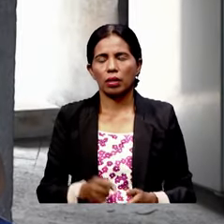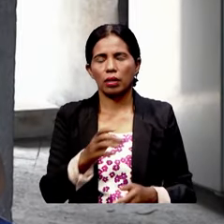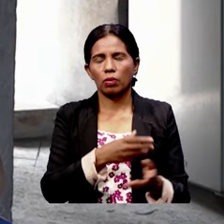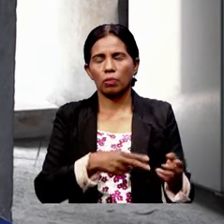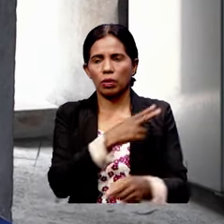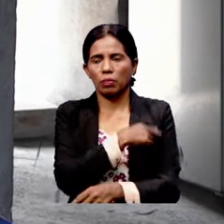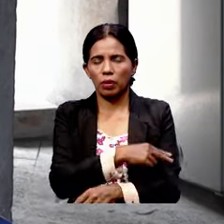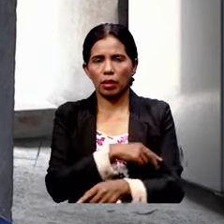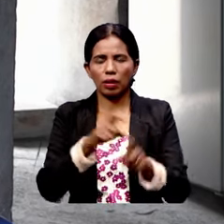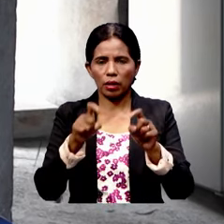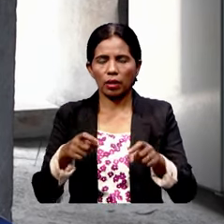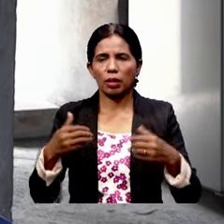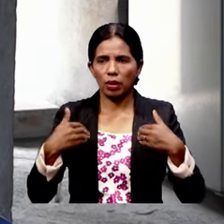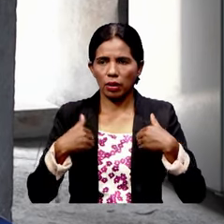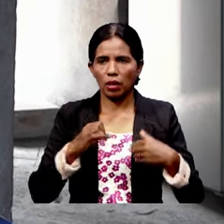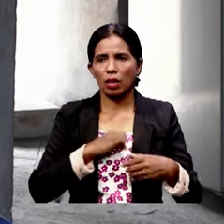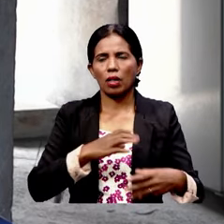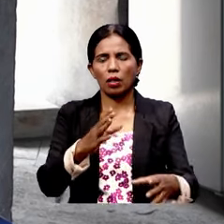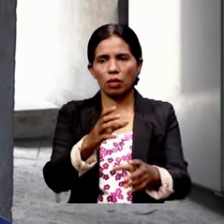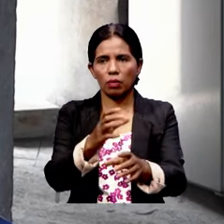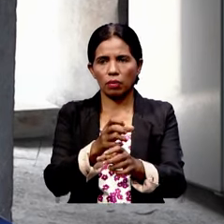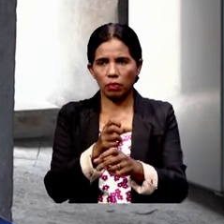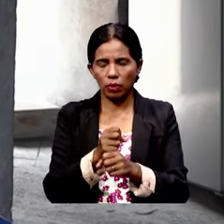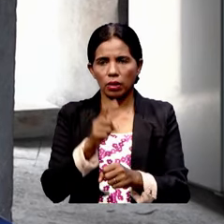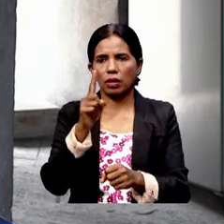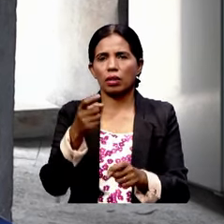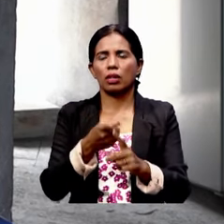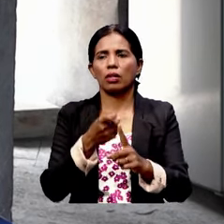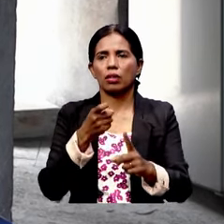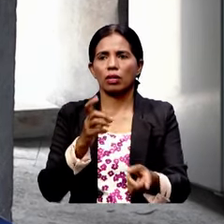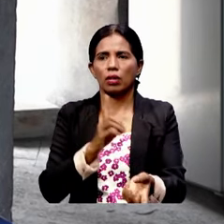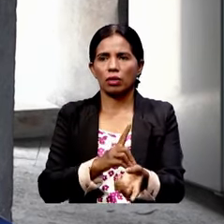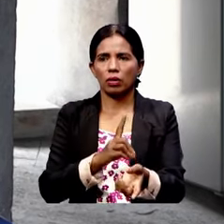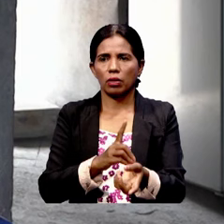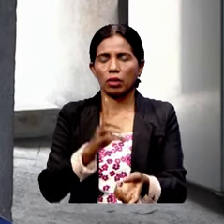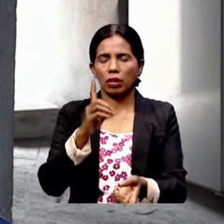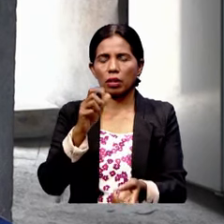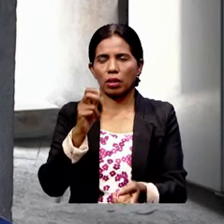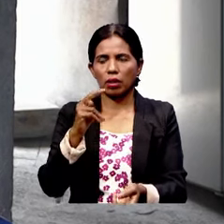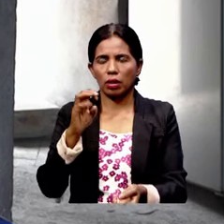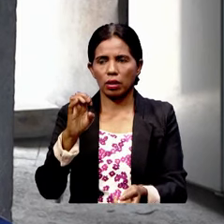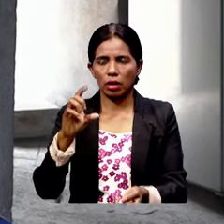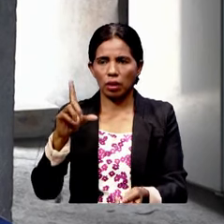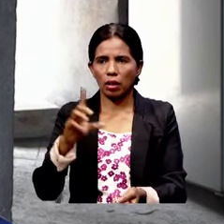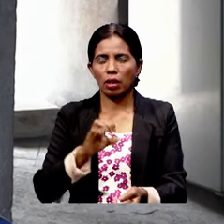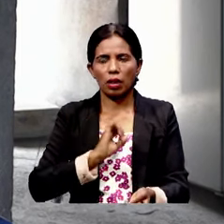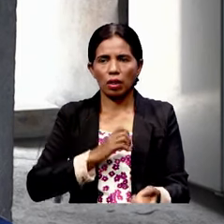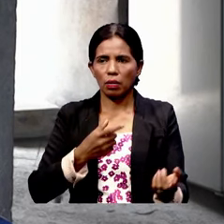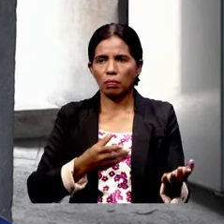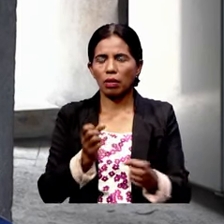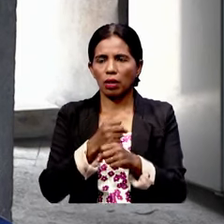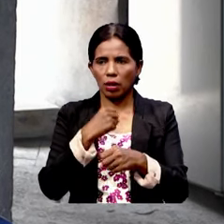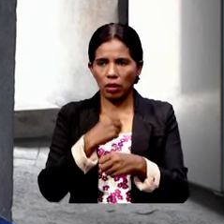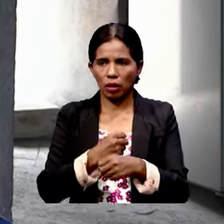tengke iha mabe ulu ka pernah foti ida husi doktor Daniel nia hasai hene bane haba haloduni